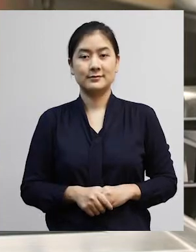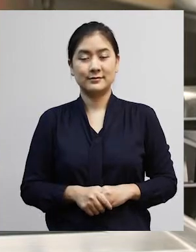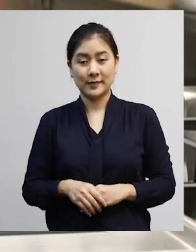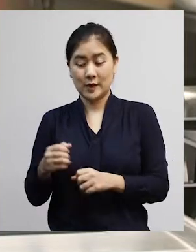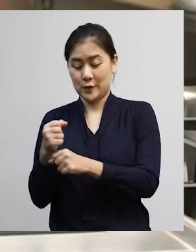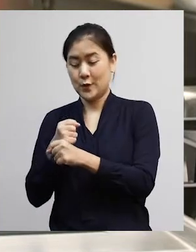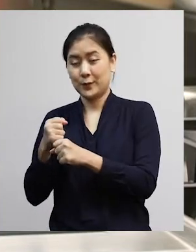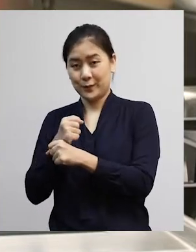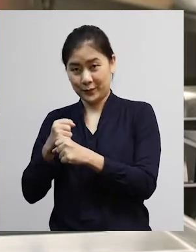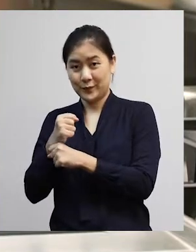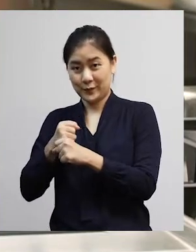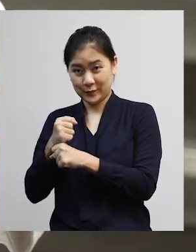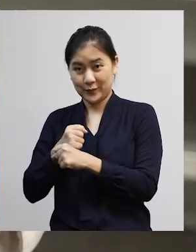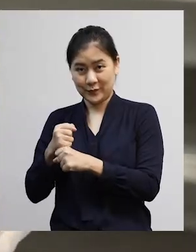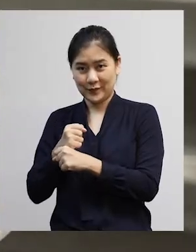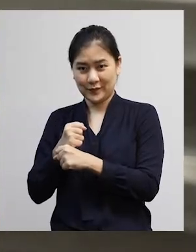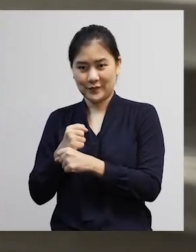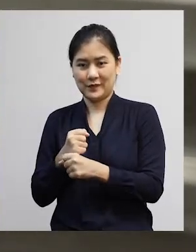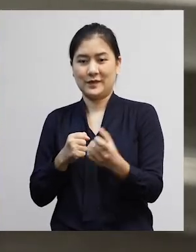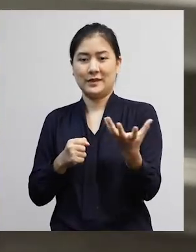นมสดนะคะ